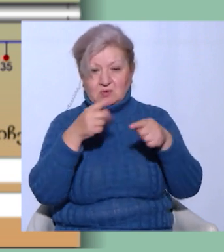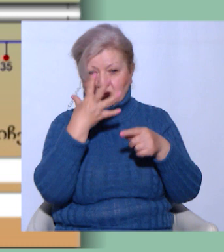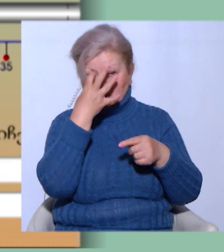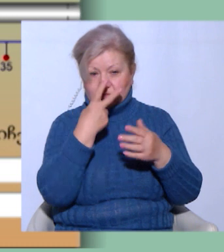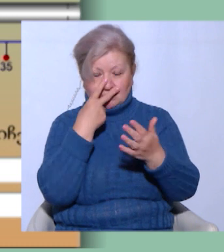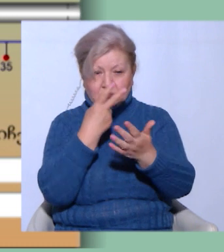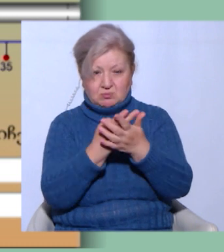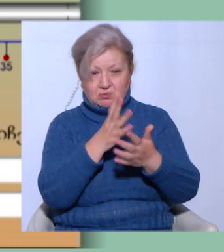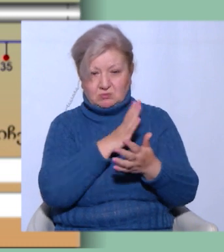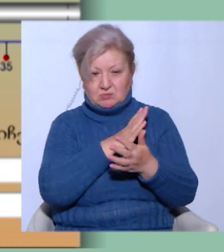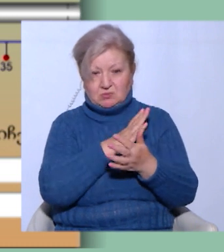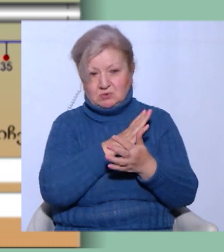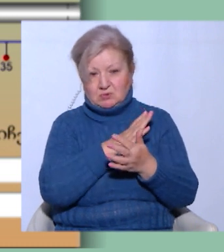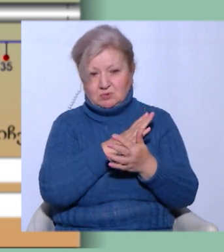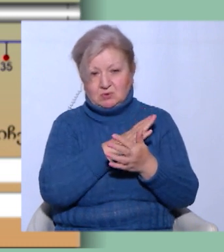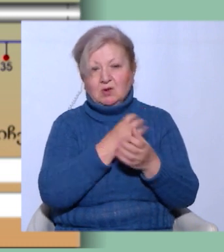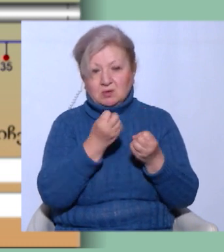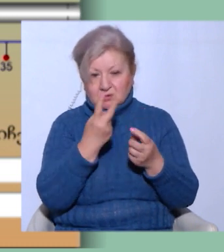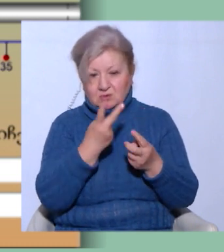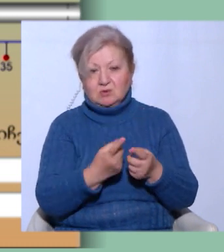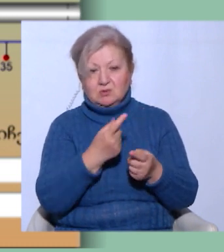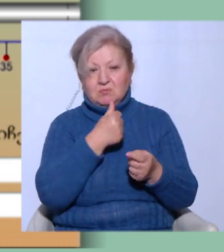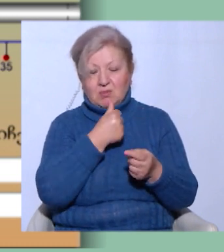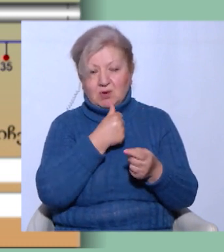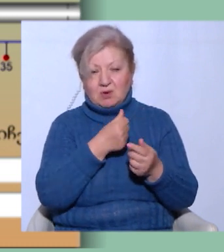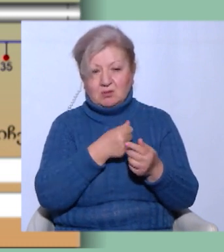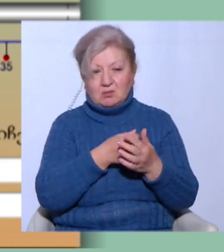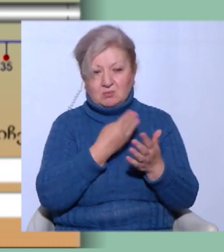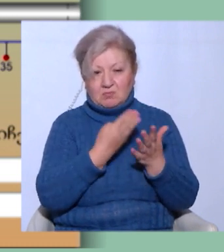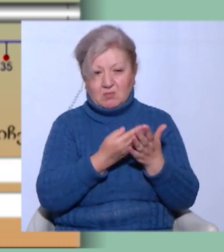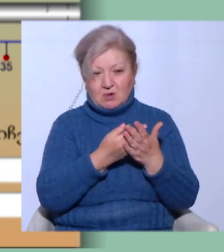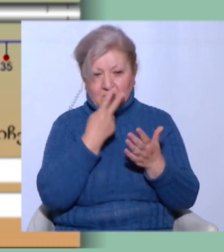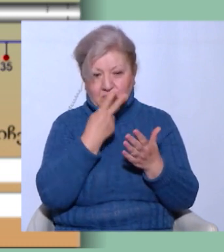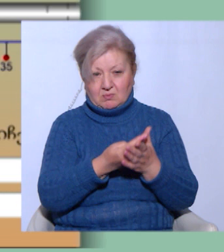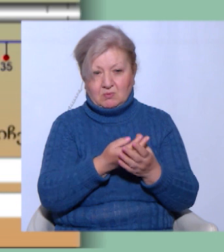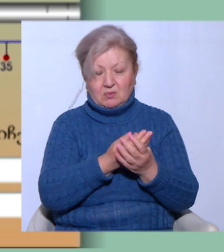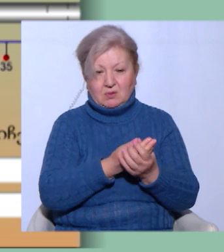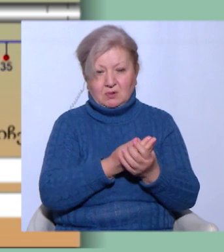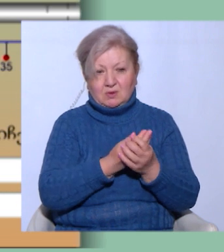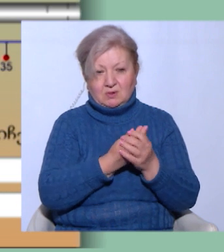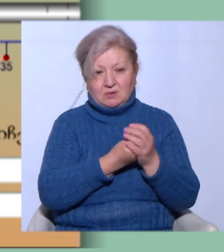ორივემ დაინახა აბსოლუტურად სხვადასხვა სურათი. კიდევ ერთი მაგალითი.